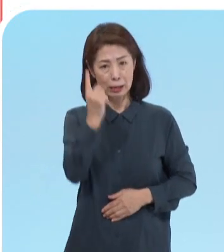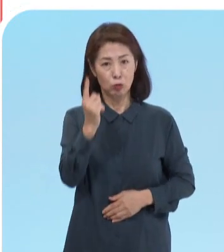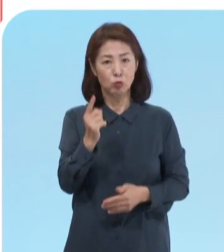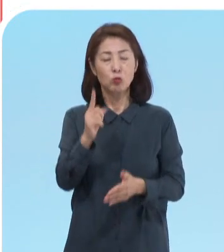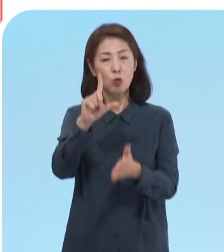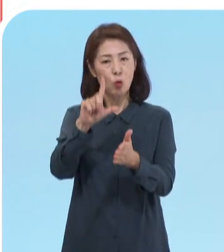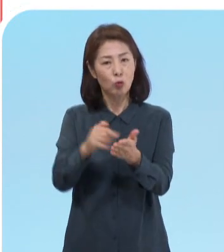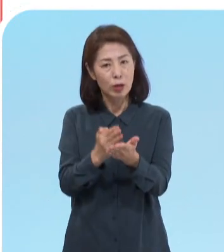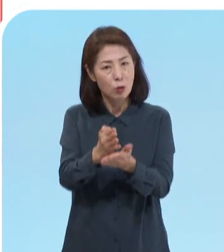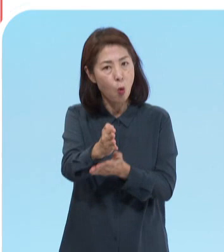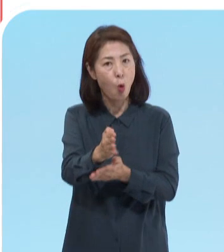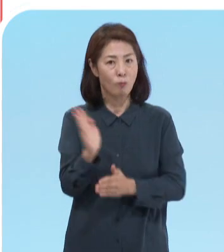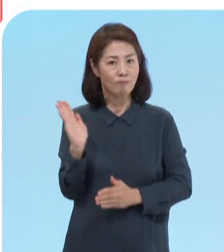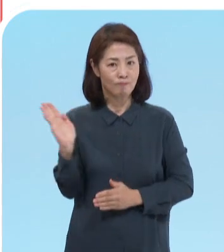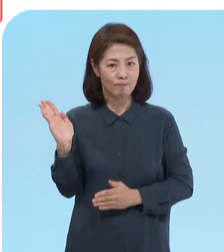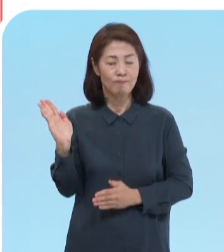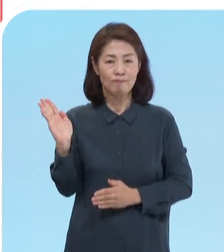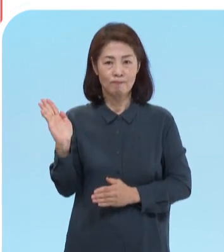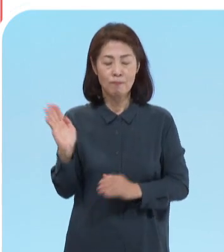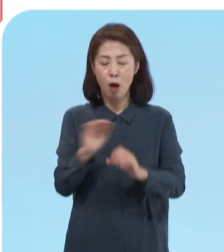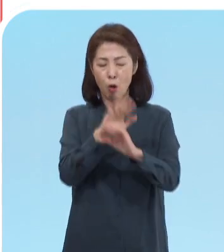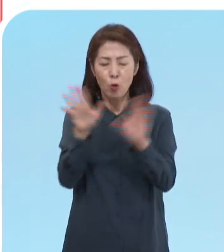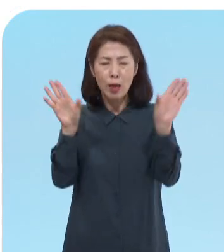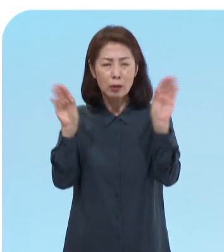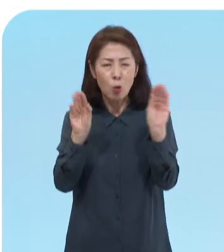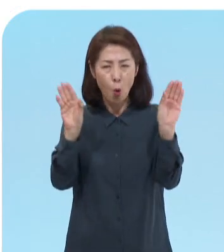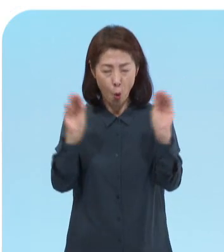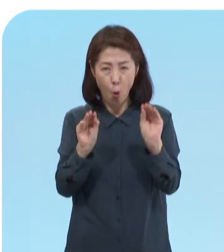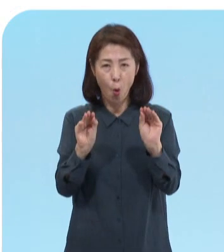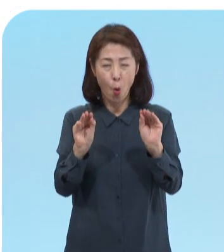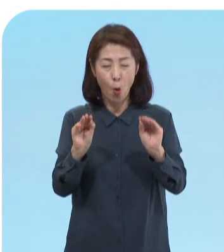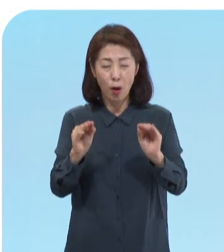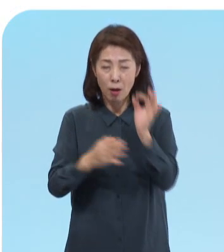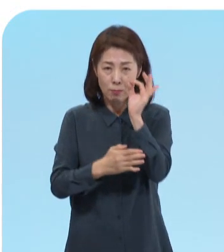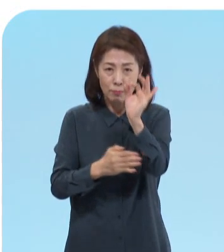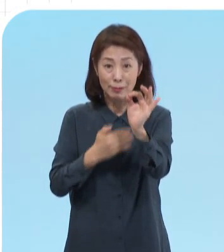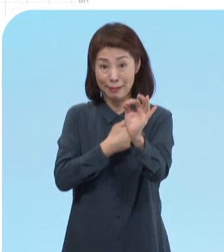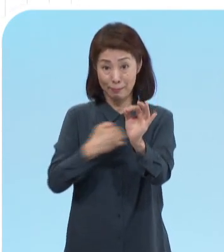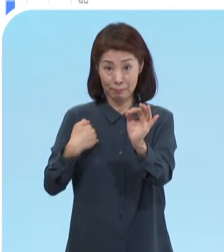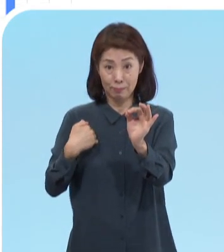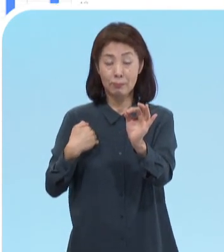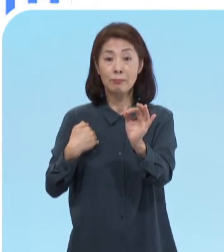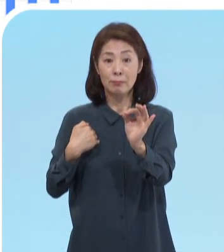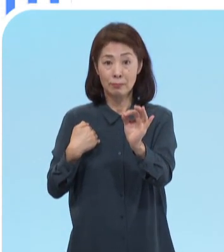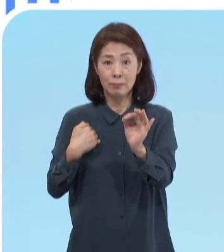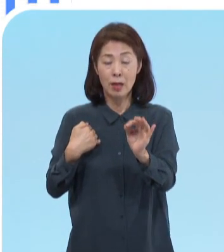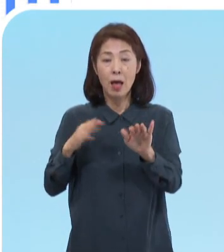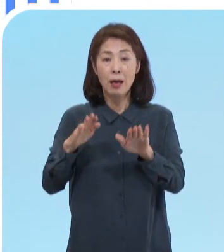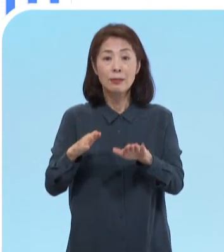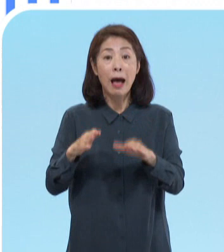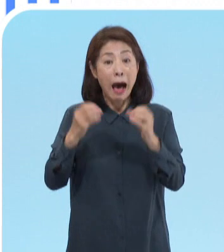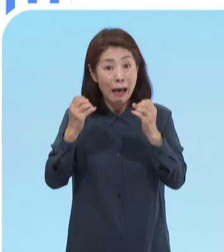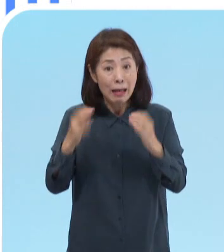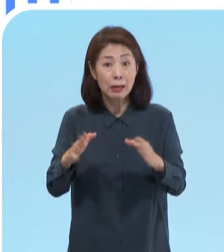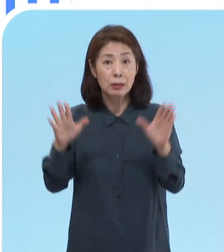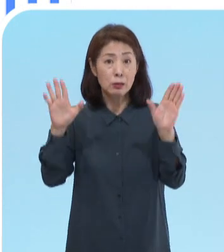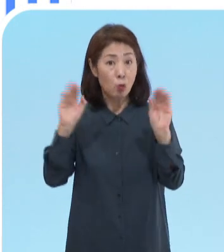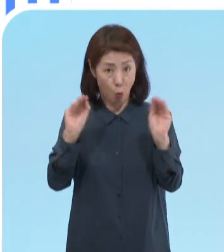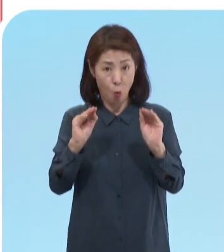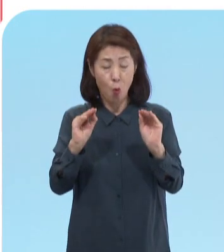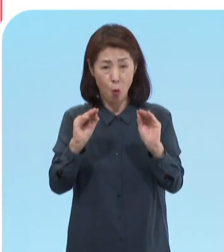ップページには新型コロナ情報が集約されています。最新の感染状況を確認できる